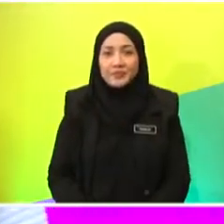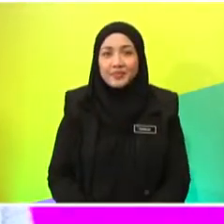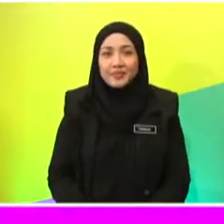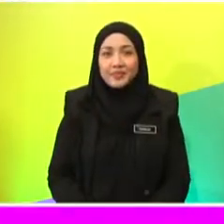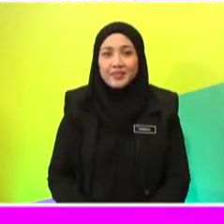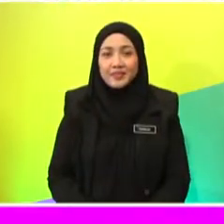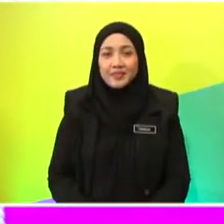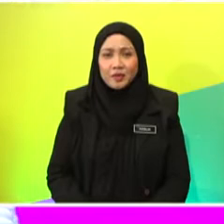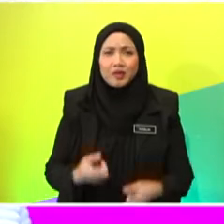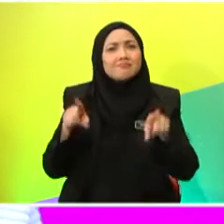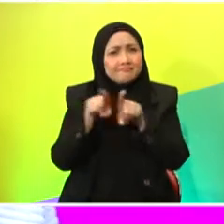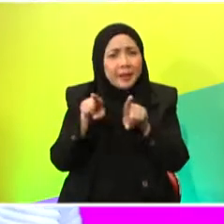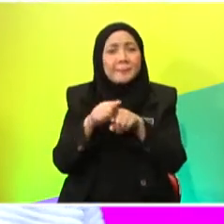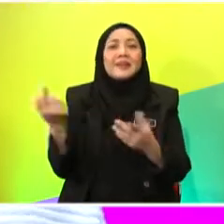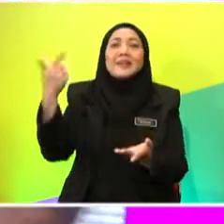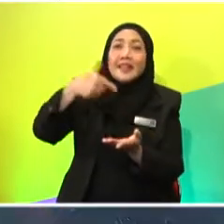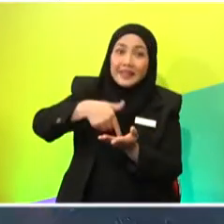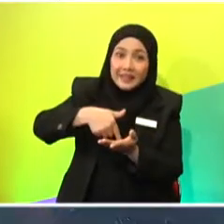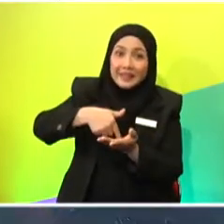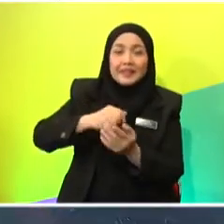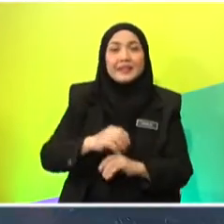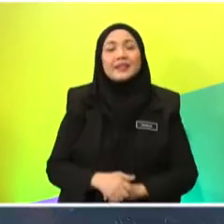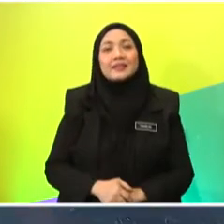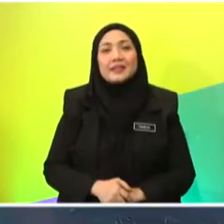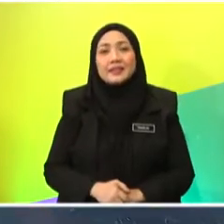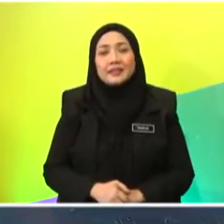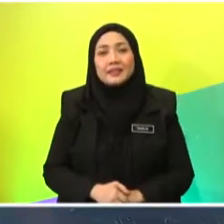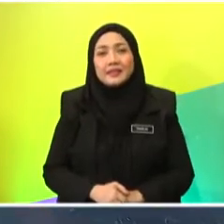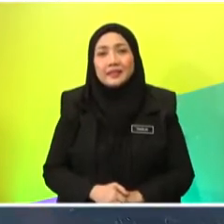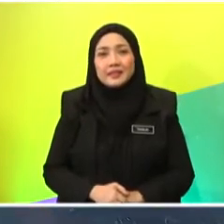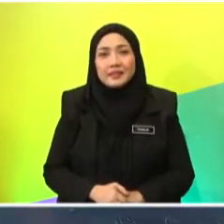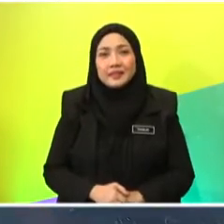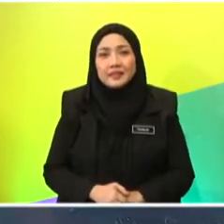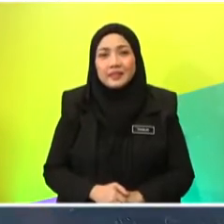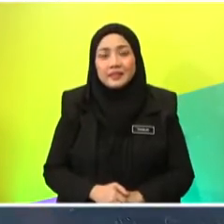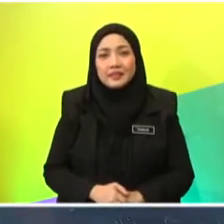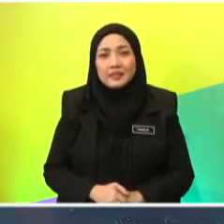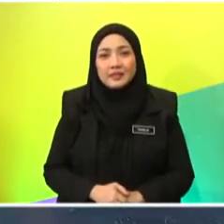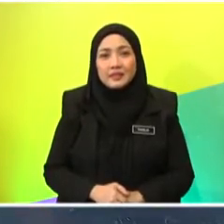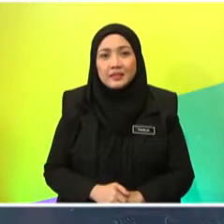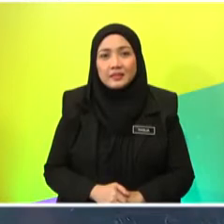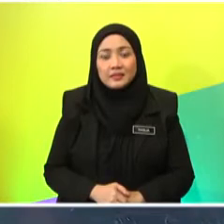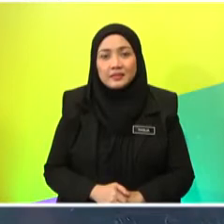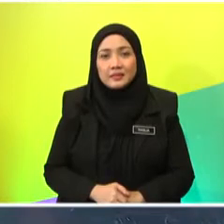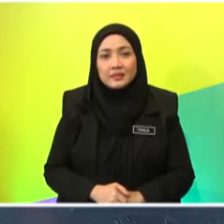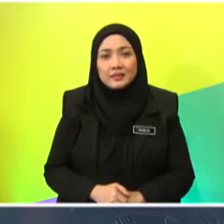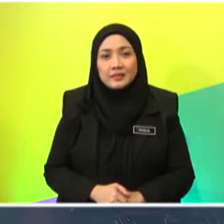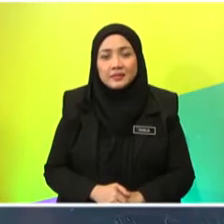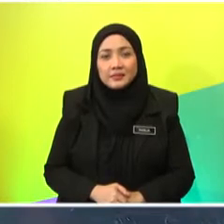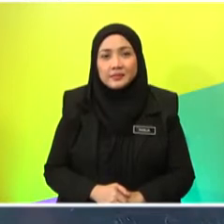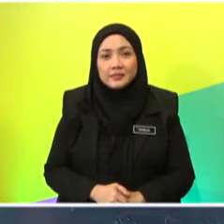mulai macam sabar lagi oke di sini ya Hahaha lagi tak berharga dalam